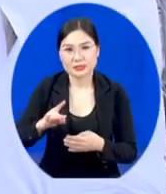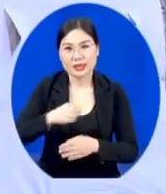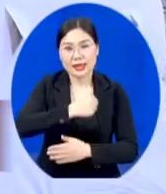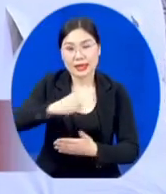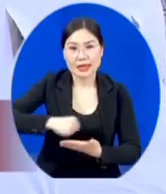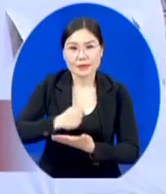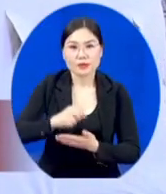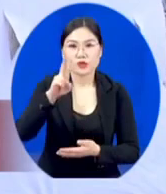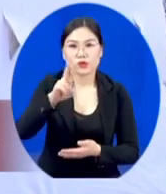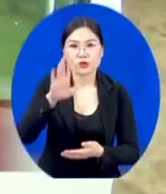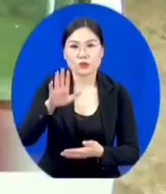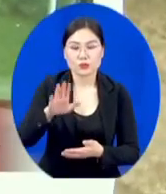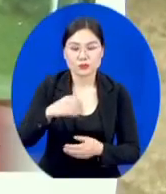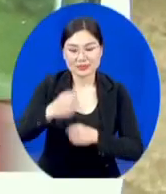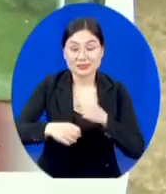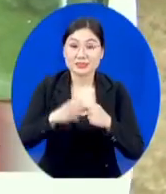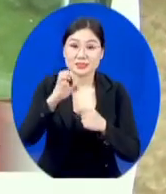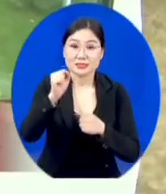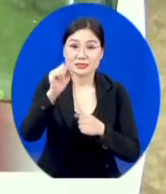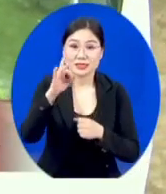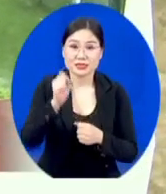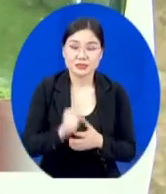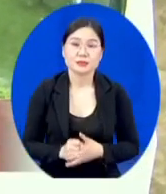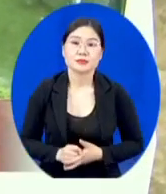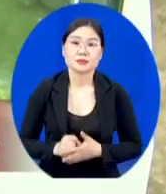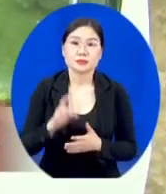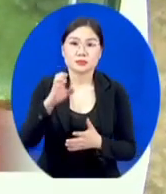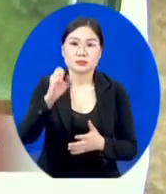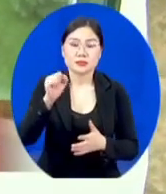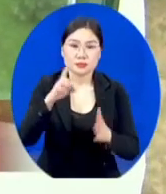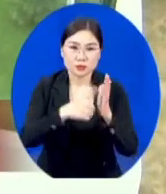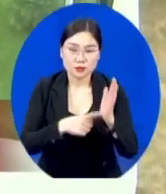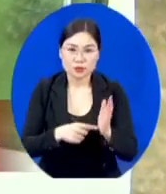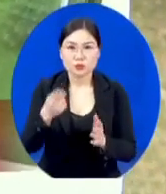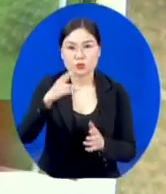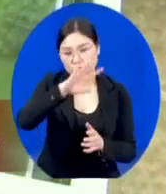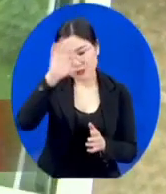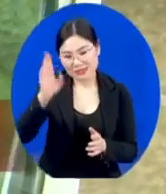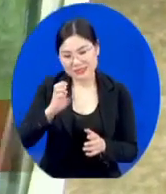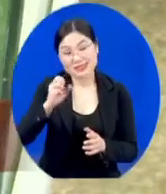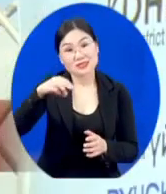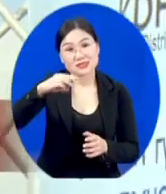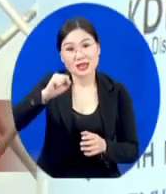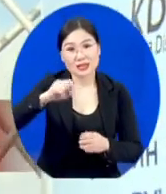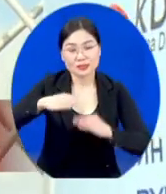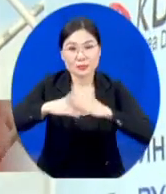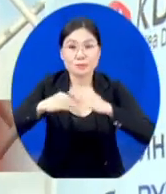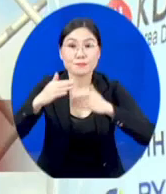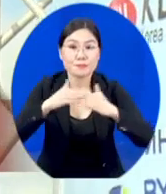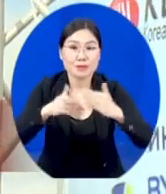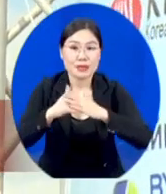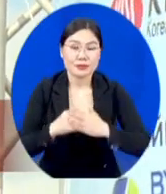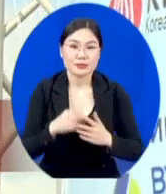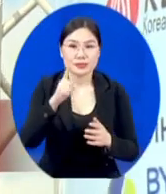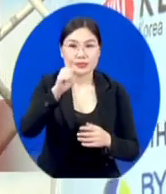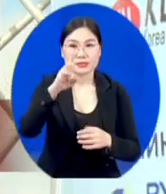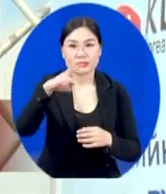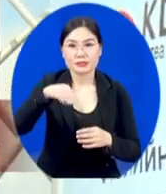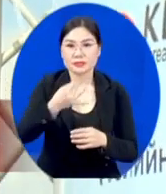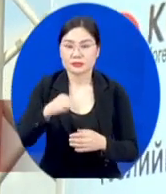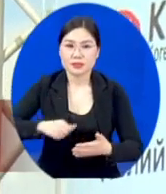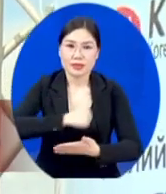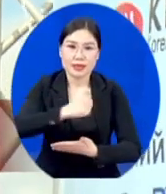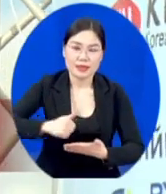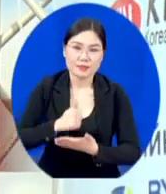Хинти Сүхбаатар аймагт 23 сарын хугацаанд 30 гигаваттын цагийн хүчин чадалтай дулааны станц байгуулна. Тухайлбал Хинти аймагт